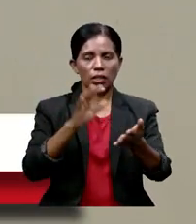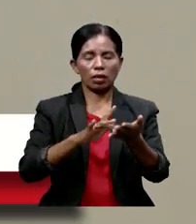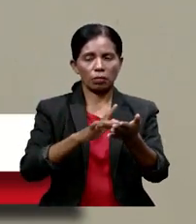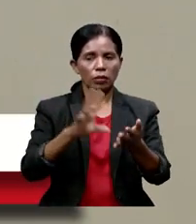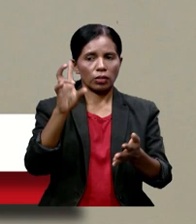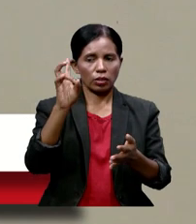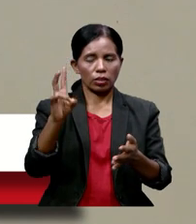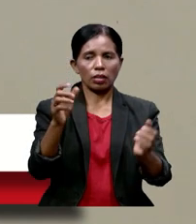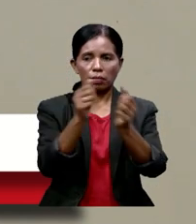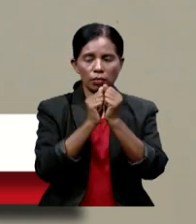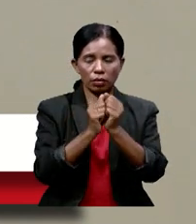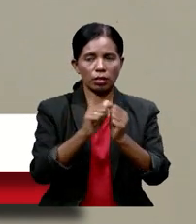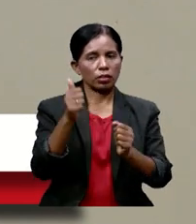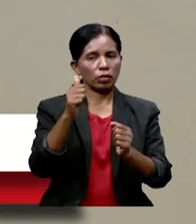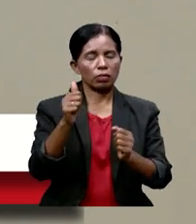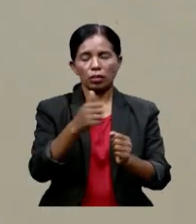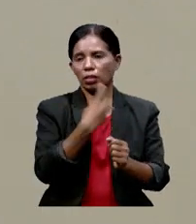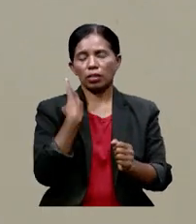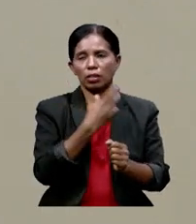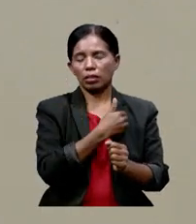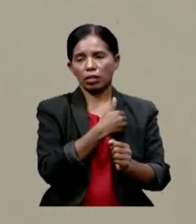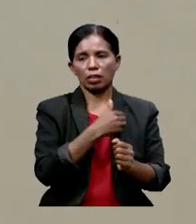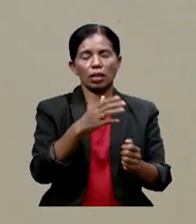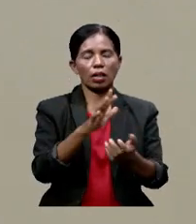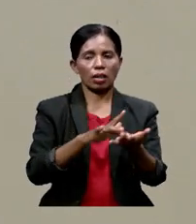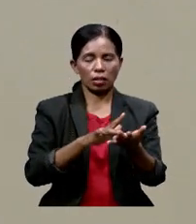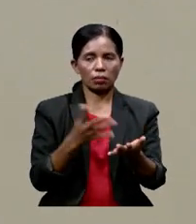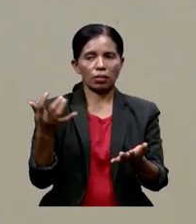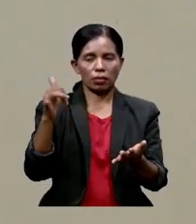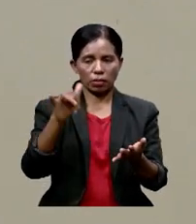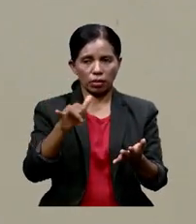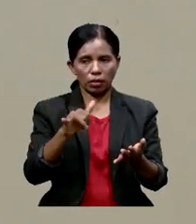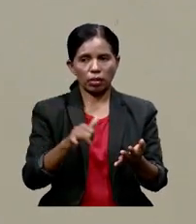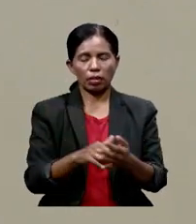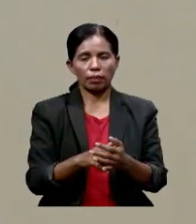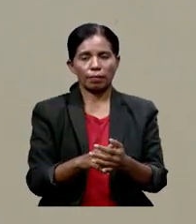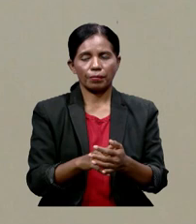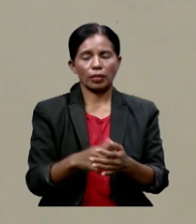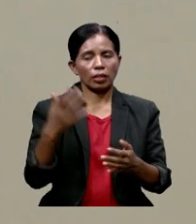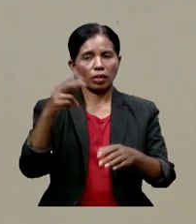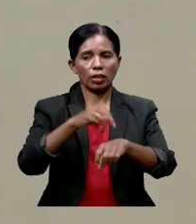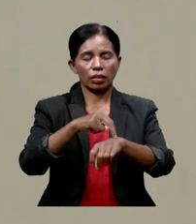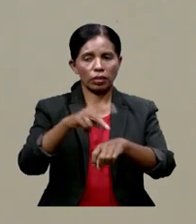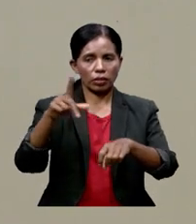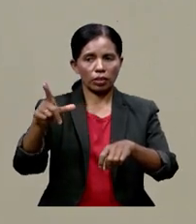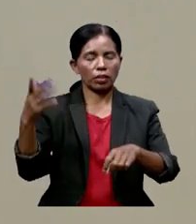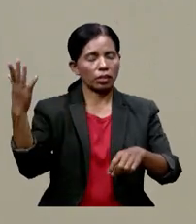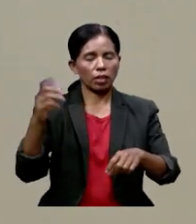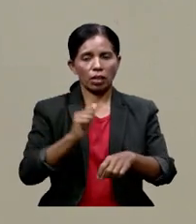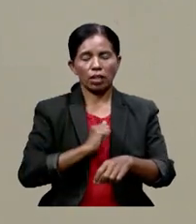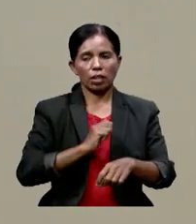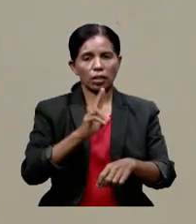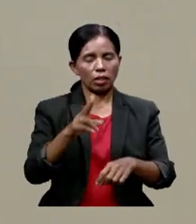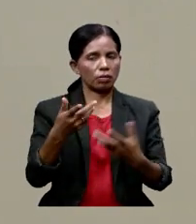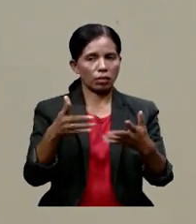item sanulu resin sirak belit kata kai moruk sira nebe iya nasional leha iya ilimus leha